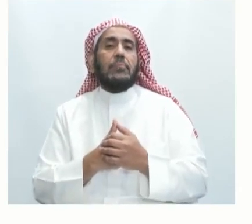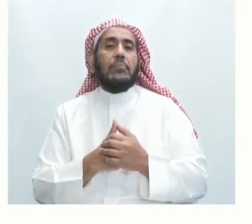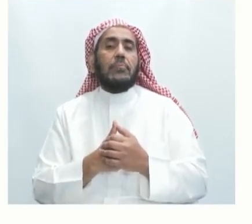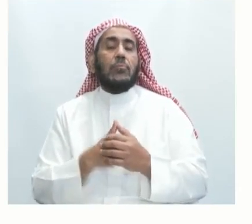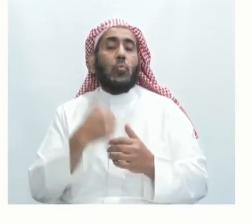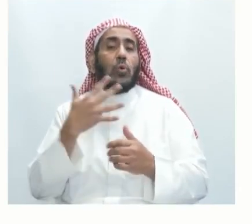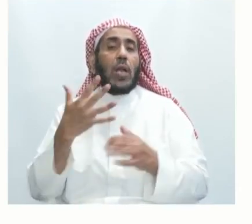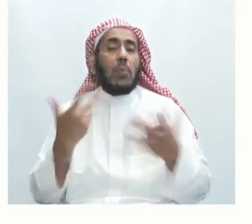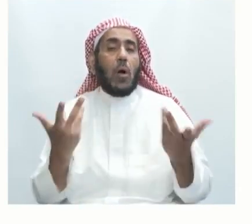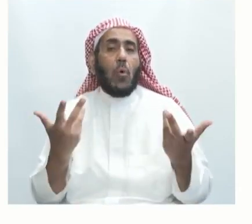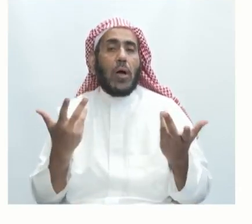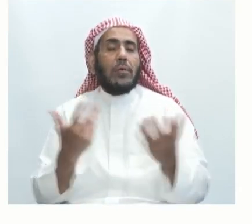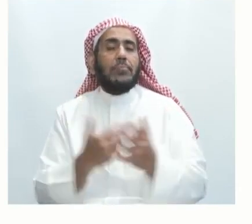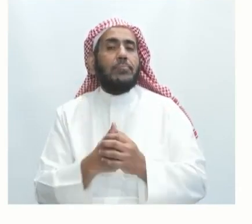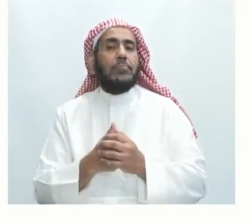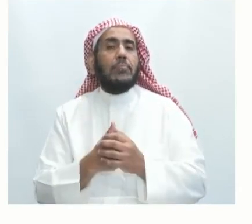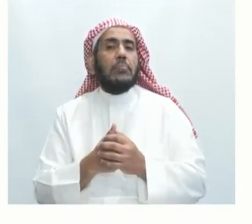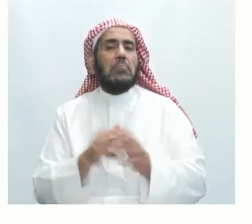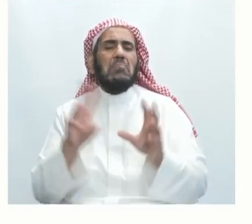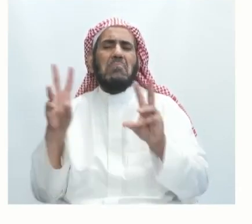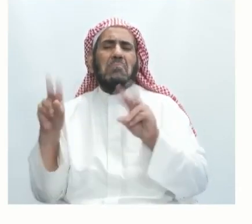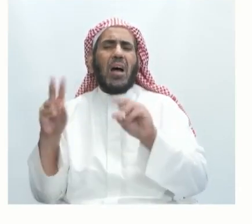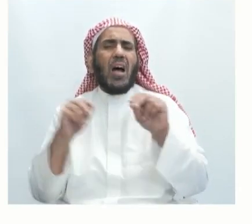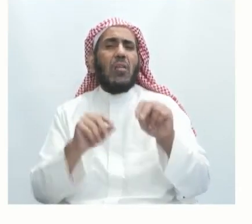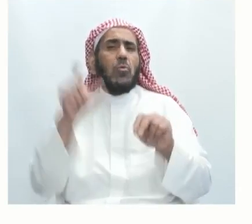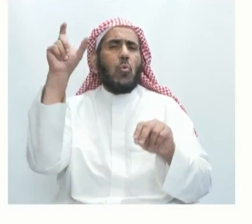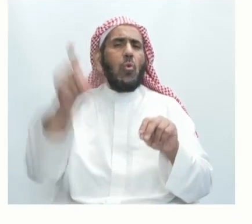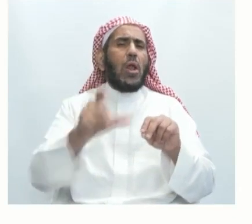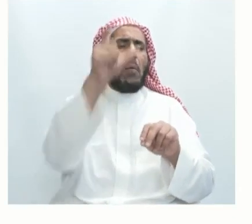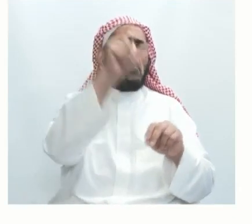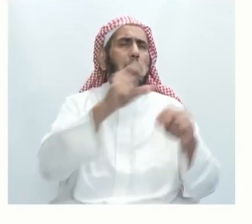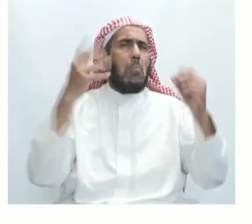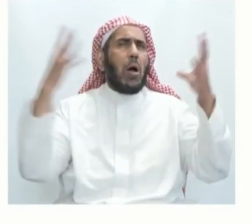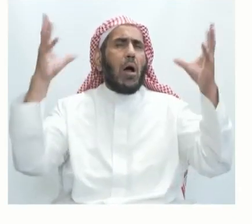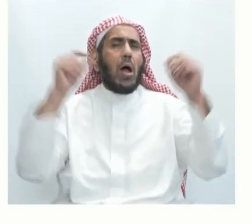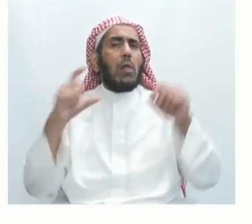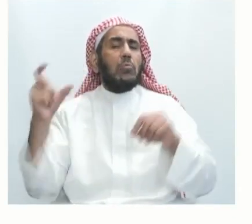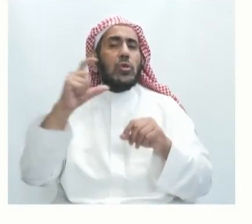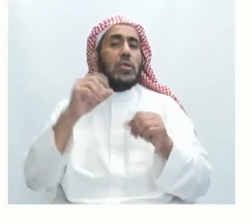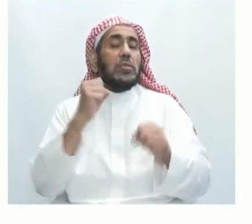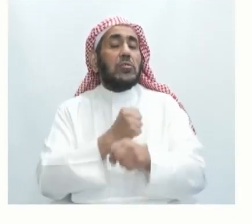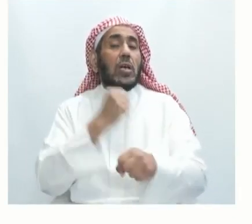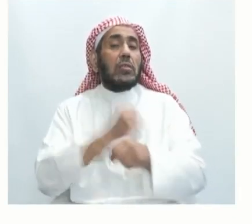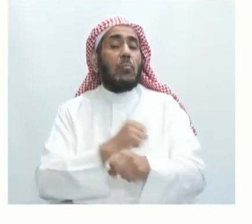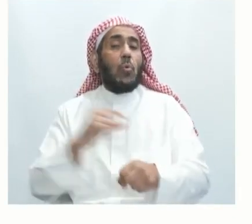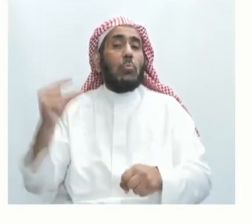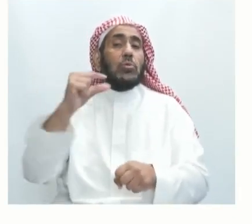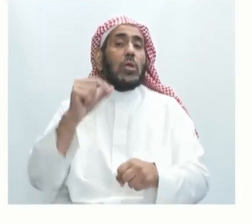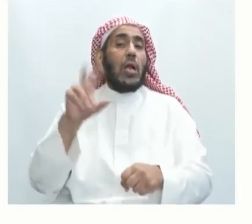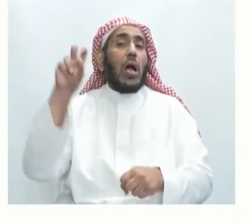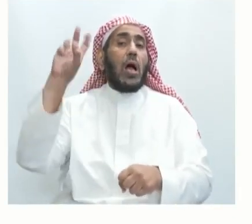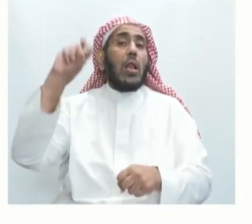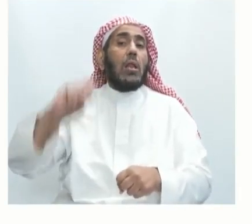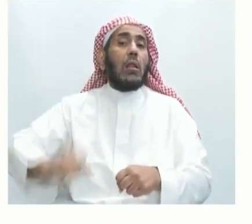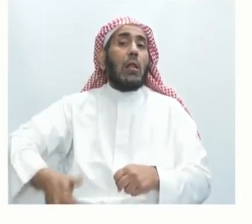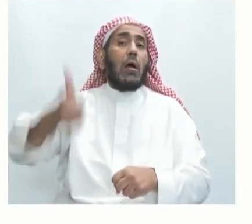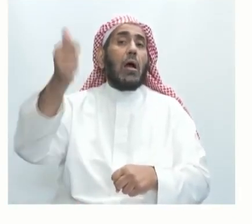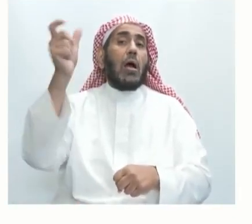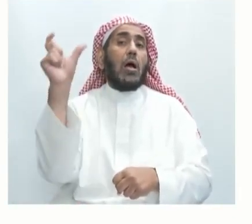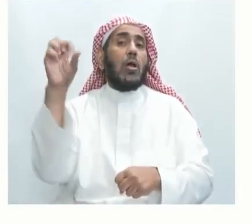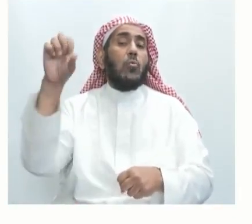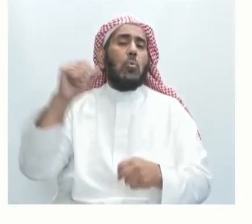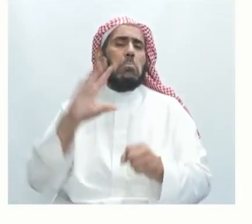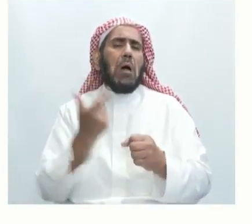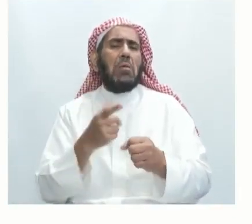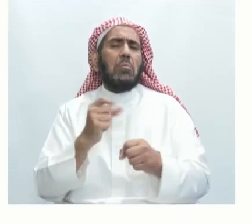الوجه الخامس بعض علماء المسلمين قد يستخدموا مصطلح القانون بعض علماء